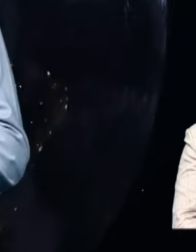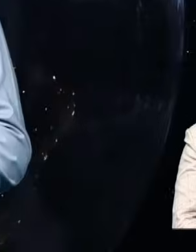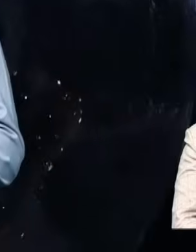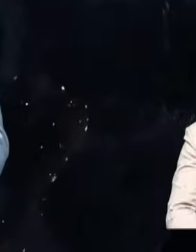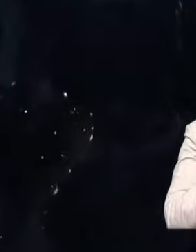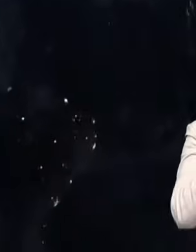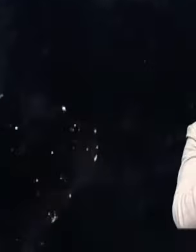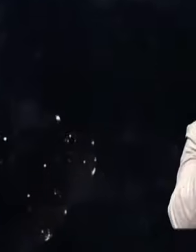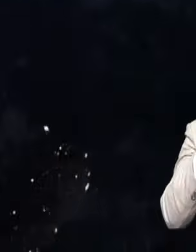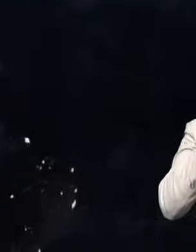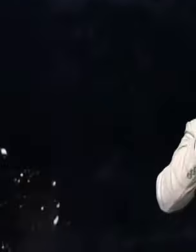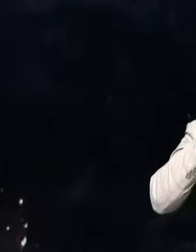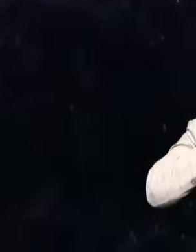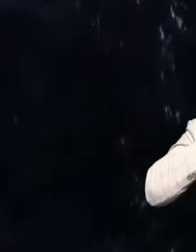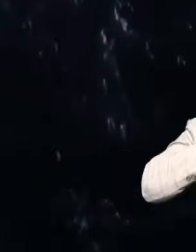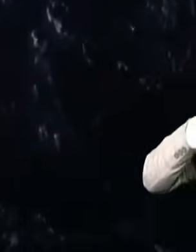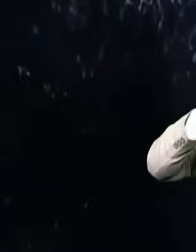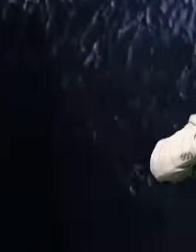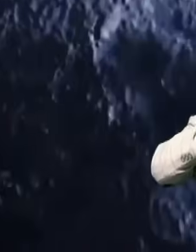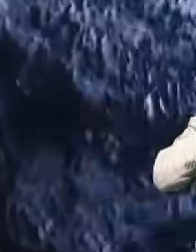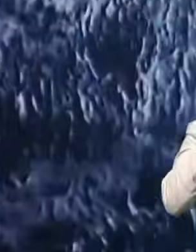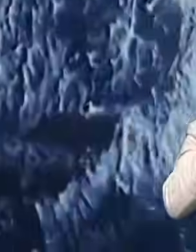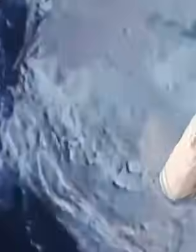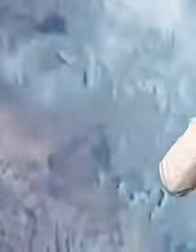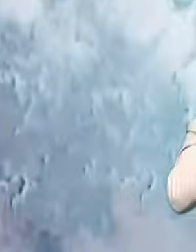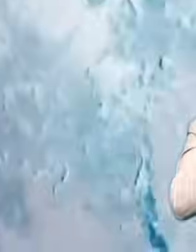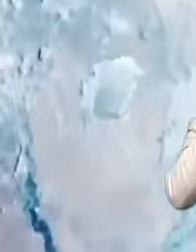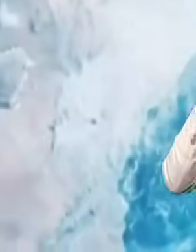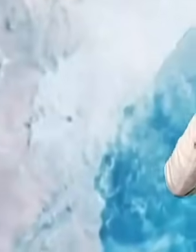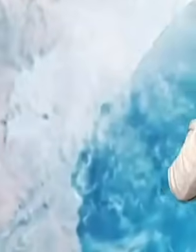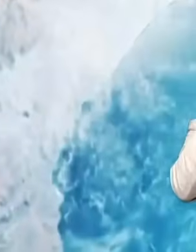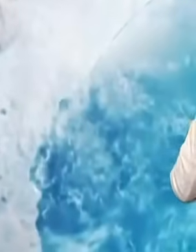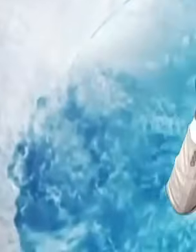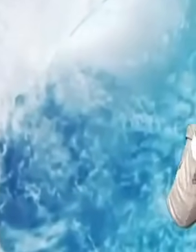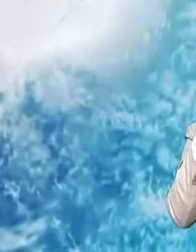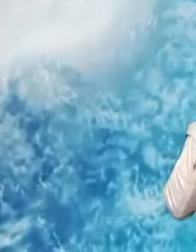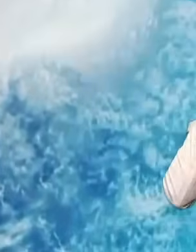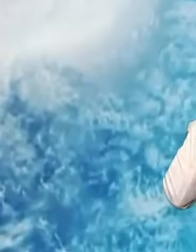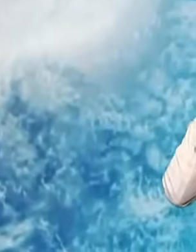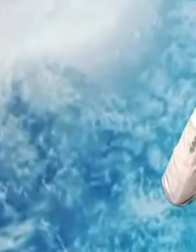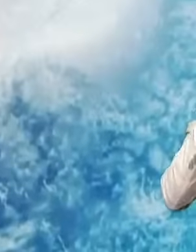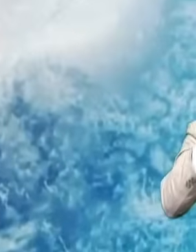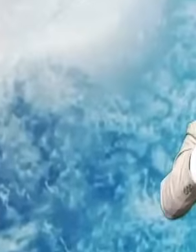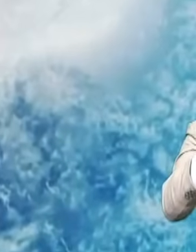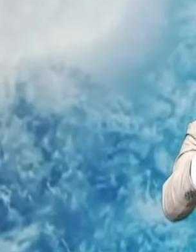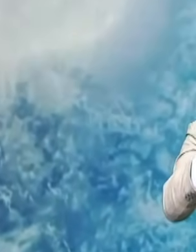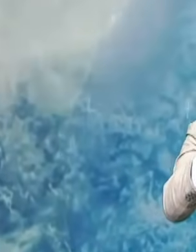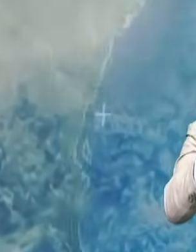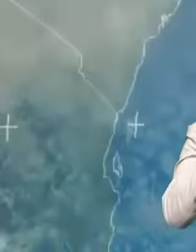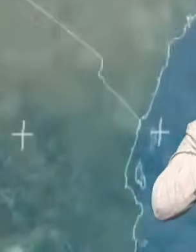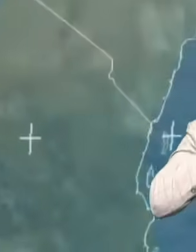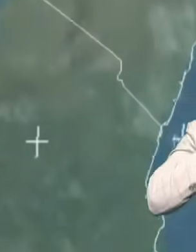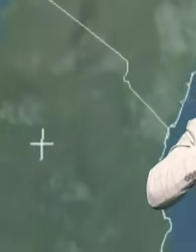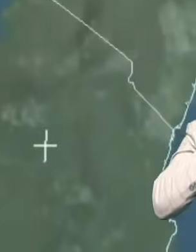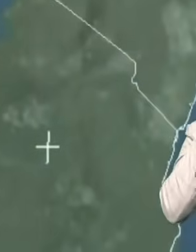ikaze kuri televiziyo y'u Rwanda uyu na mwanya tubagezeho amakuru y'iteganya gihe mwamwateguriwe n'ikigo cy'u Rwanda cy'ubumenyi bw'ikirere Meteo Rwanda tutangiye turebera hamwe uko